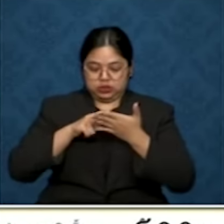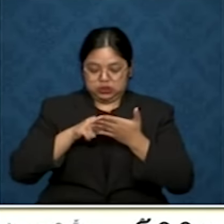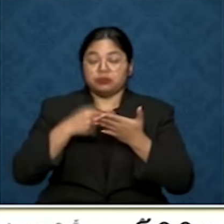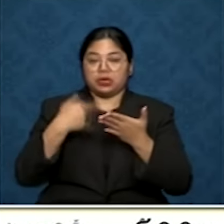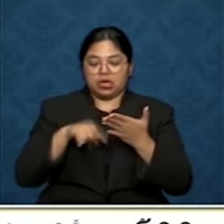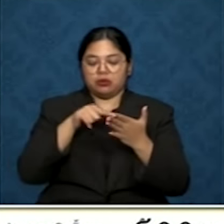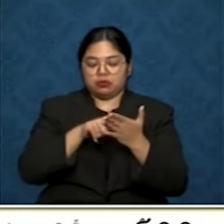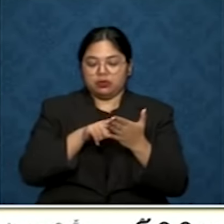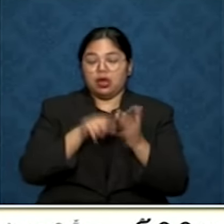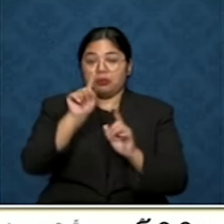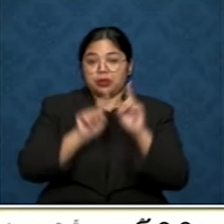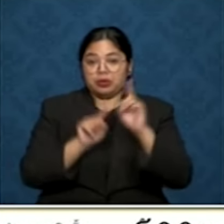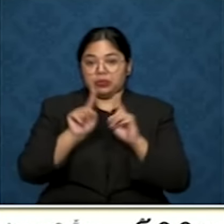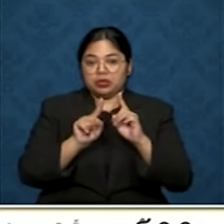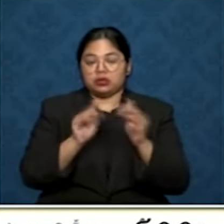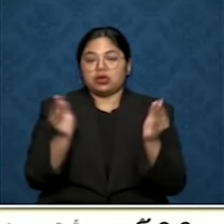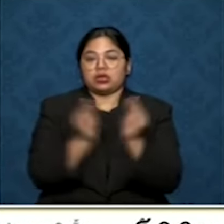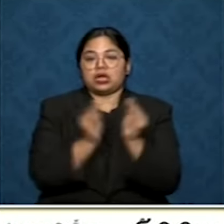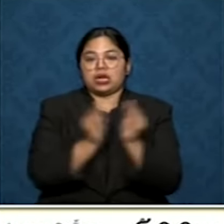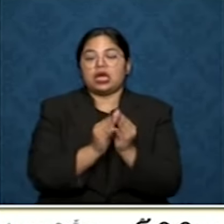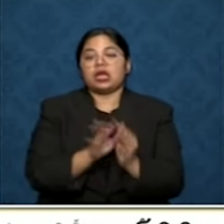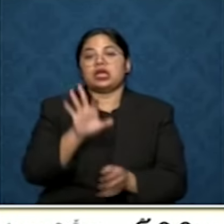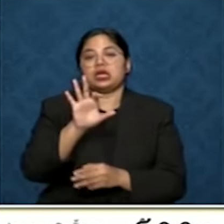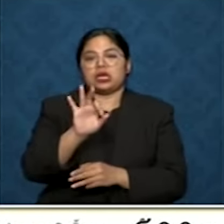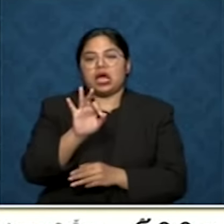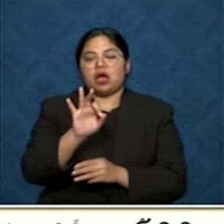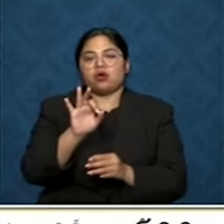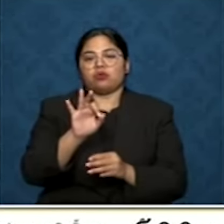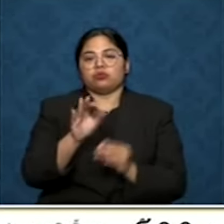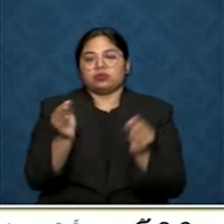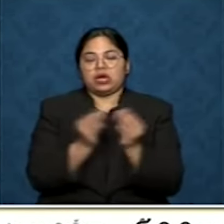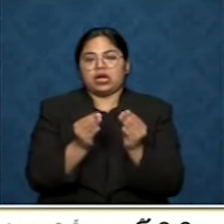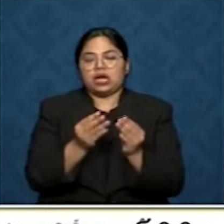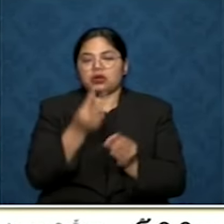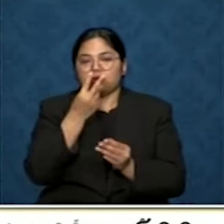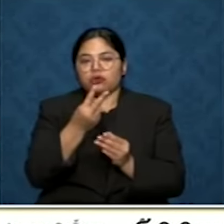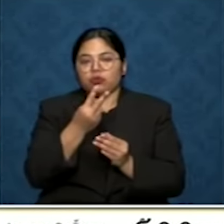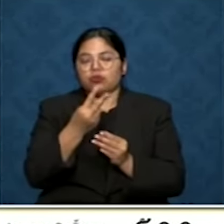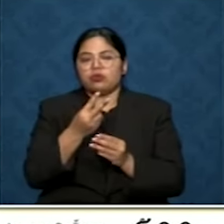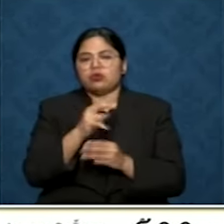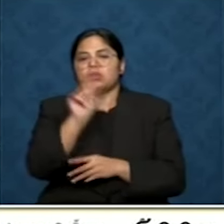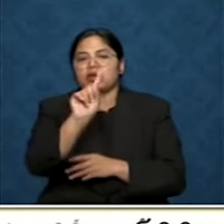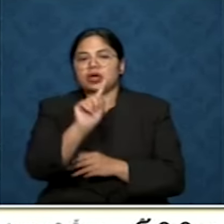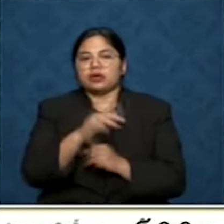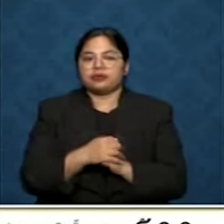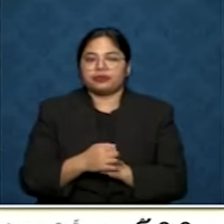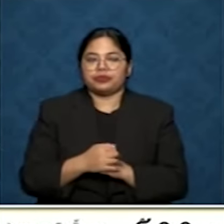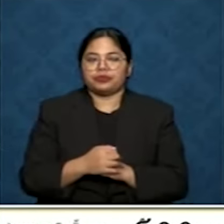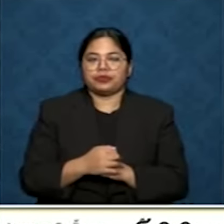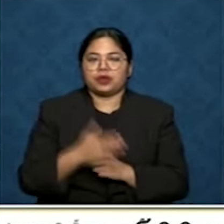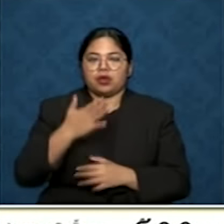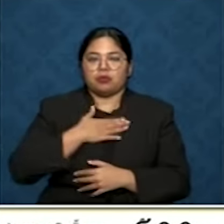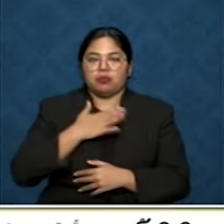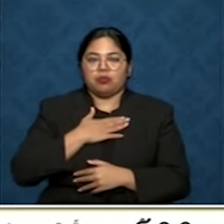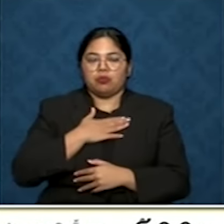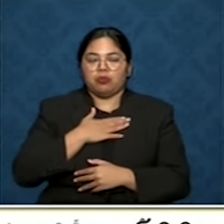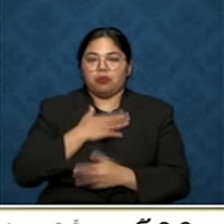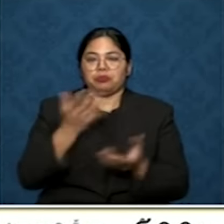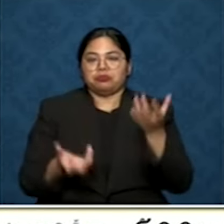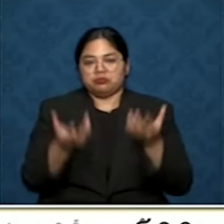นี้ออกมาเป็น 9คะแนนหน้าตามันจะเป็นยังไงสลถัดไปครับอันนี้ผมเป็นธรรสุดๆดท่าน